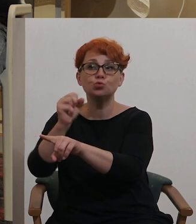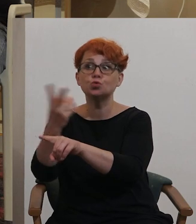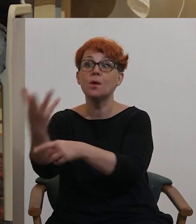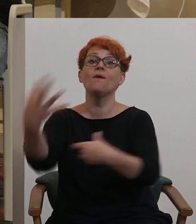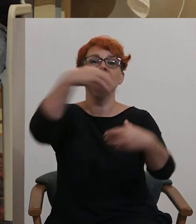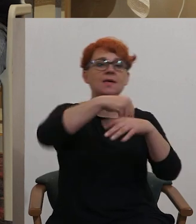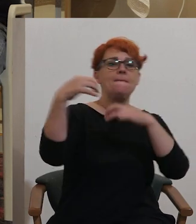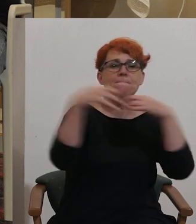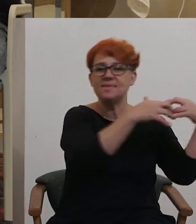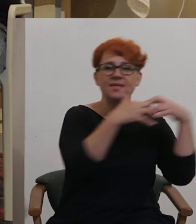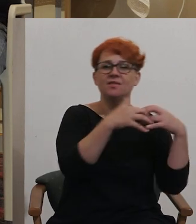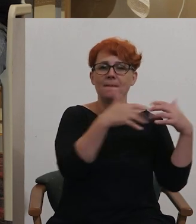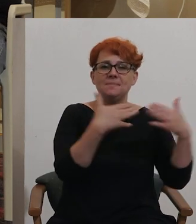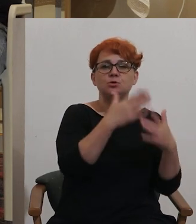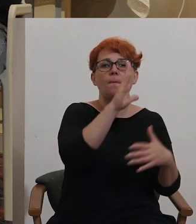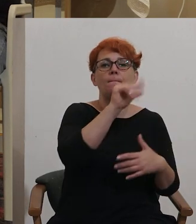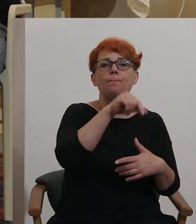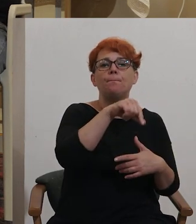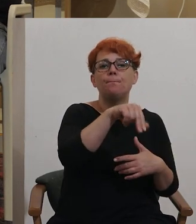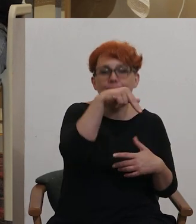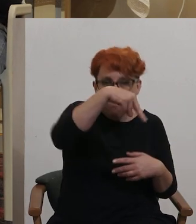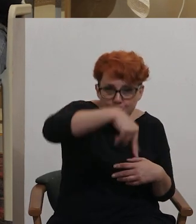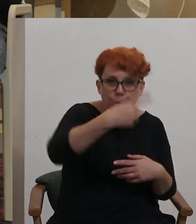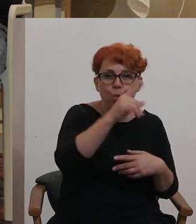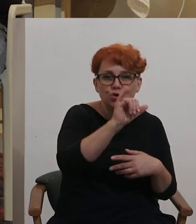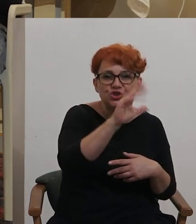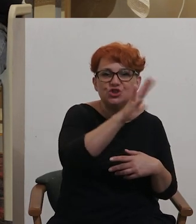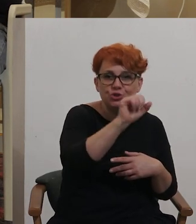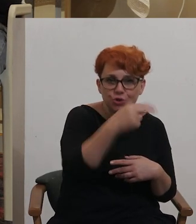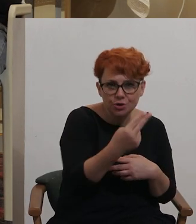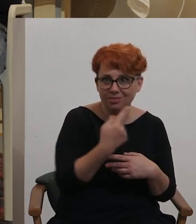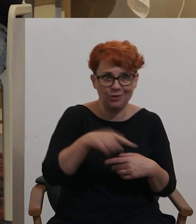Budziszynem, niezwykle krwawej bitwie, też często się o tym nie pamięta,